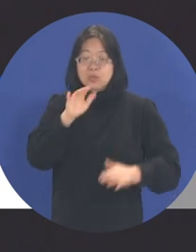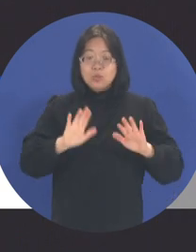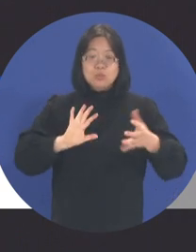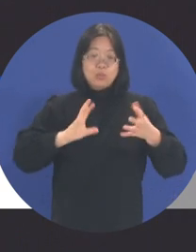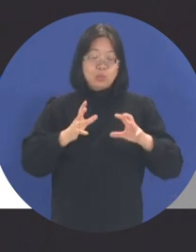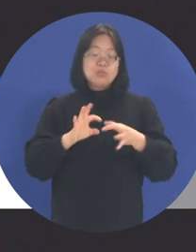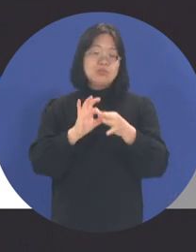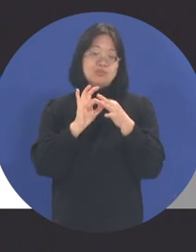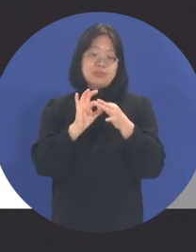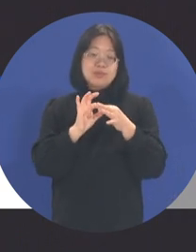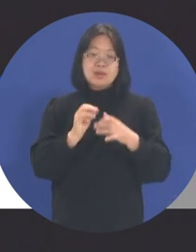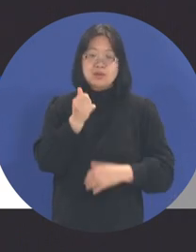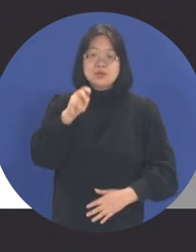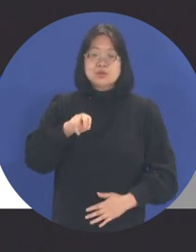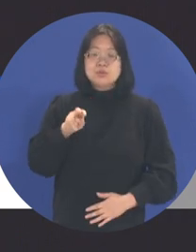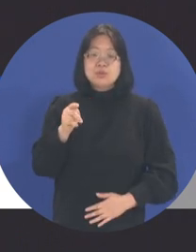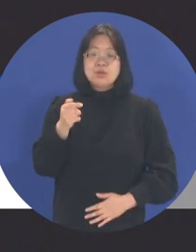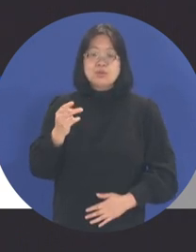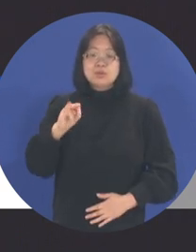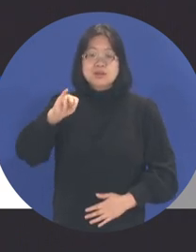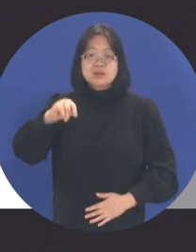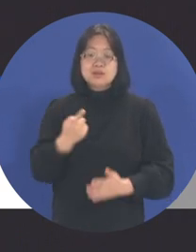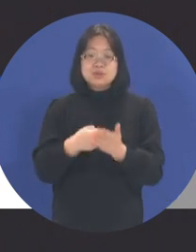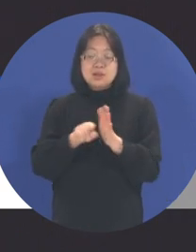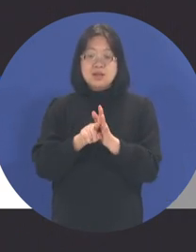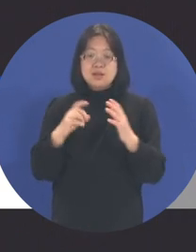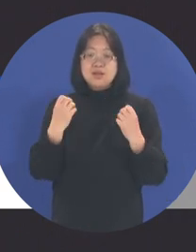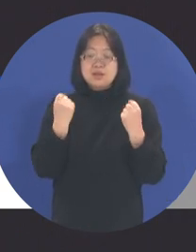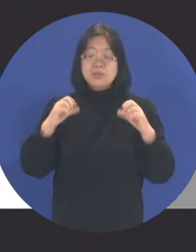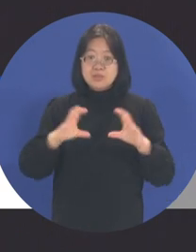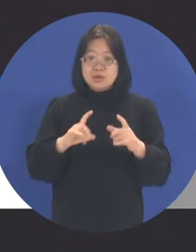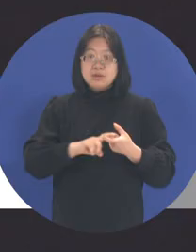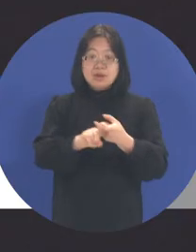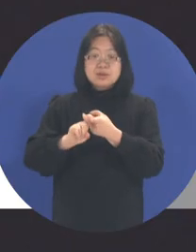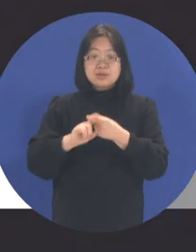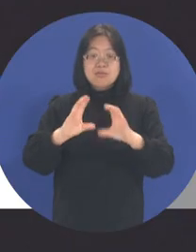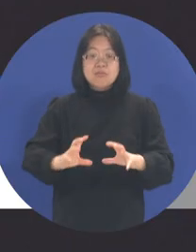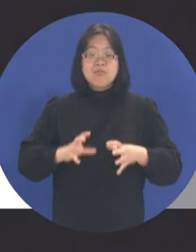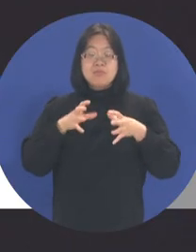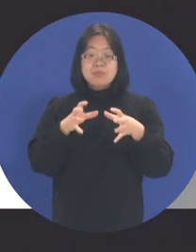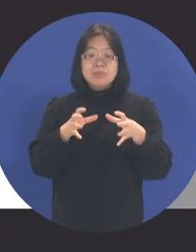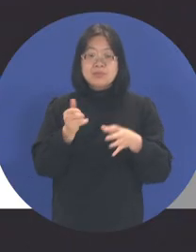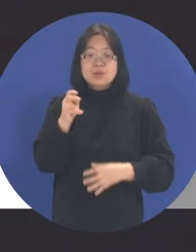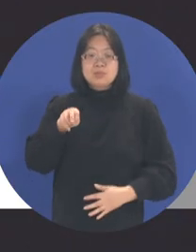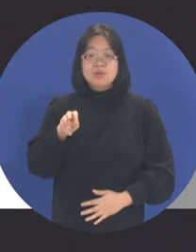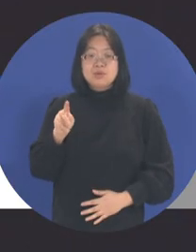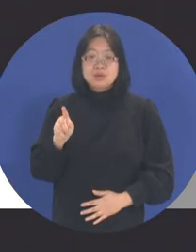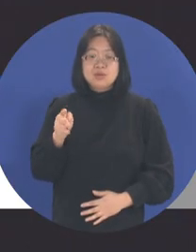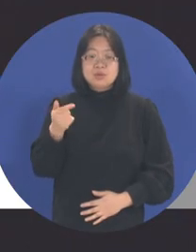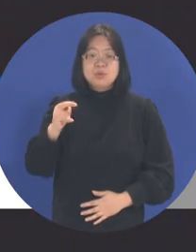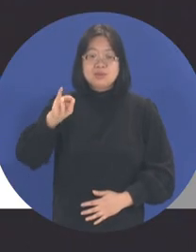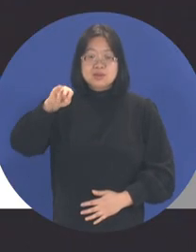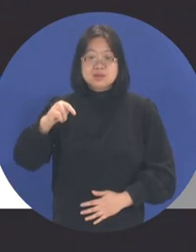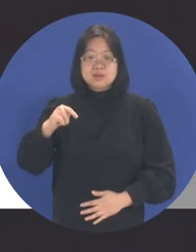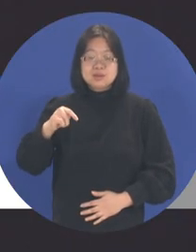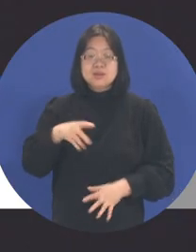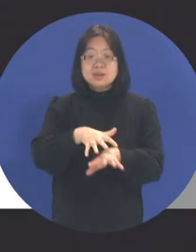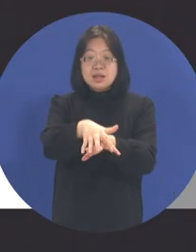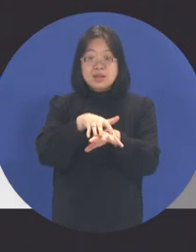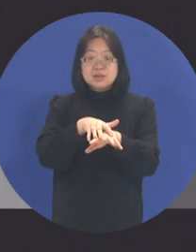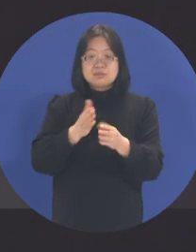포럼을 계기로 휴머노믹스를 위한 협력과 연대, 글로벌 휴머노믹스